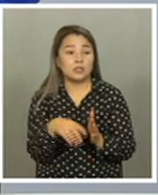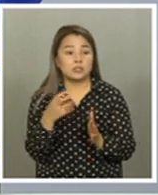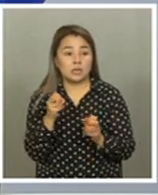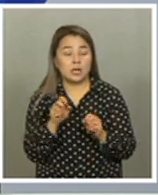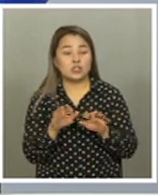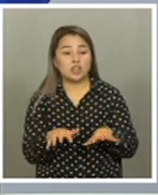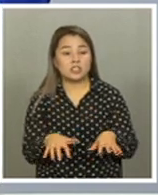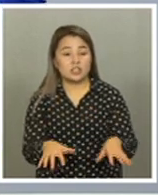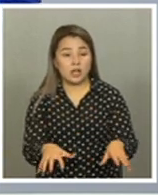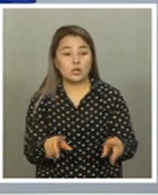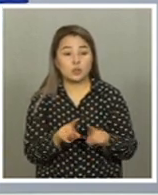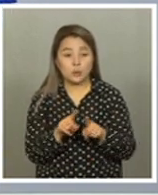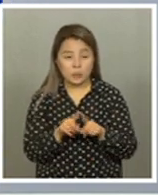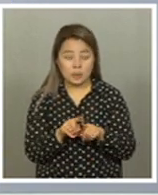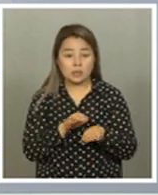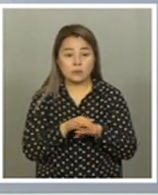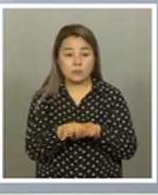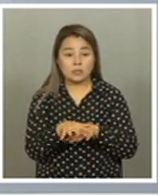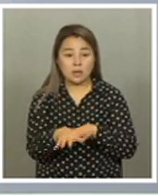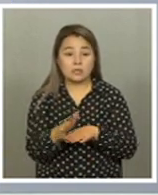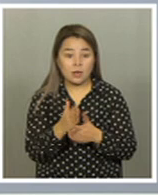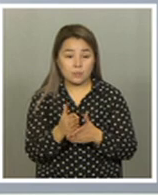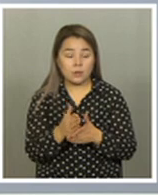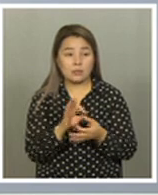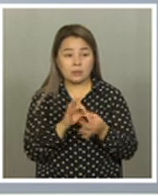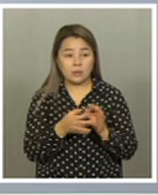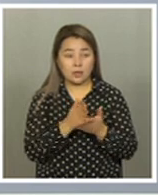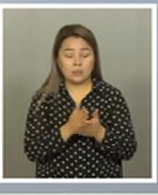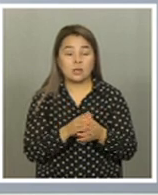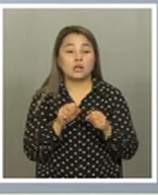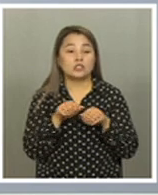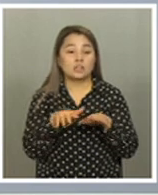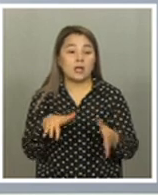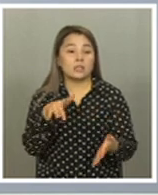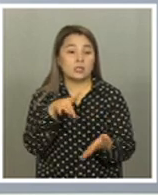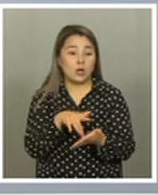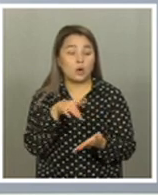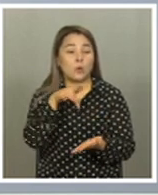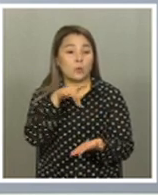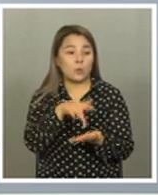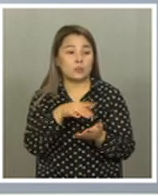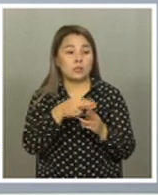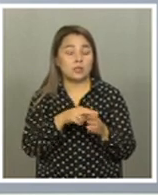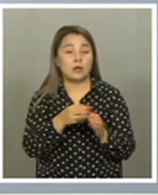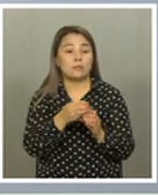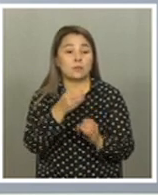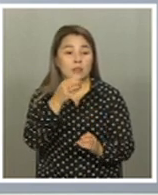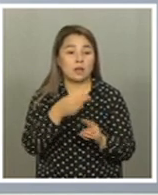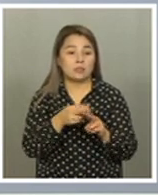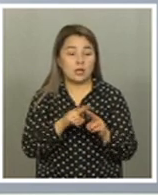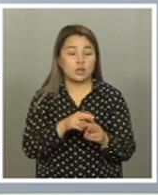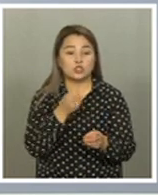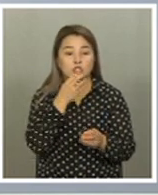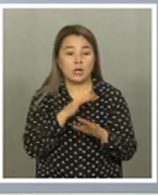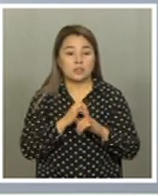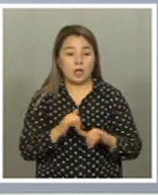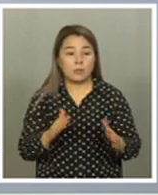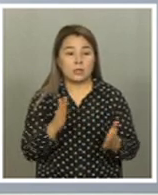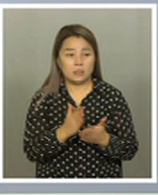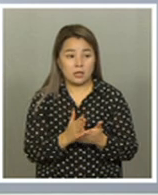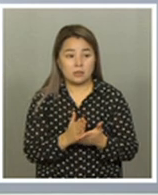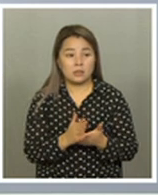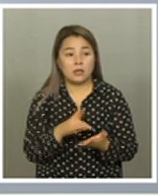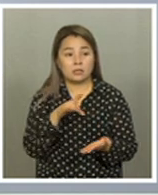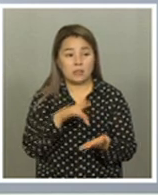тамырды жатқызамыз. Кіндік тамырда негізгі тамыр, ортада тұрған негізгі тамыр жақсы дамыған. Одан